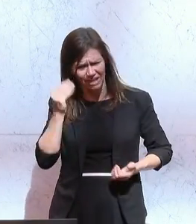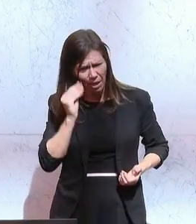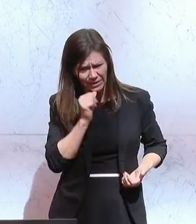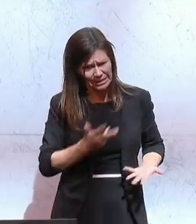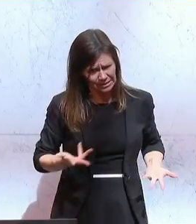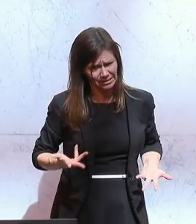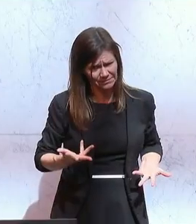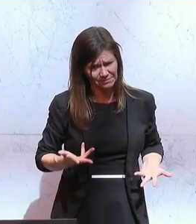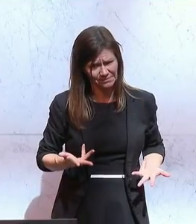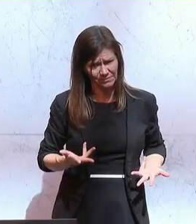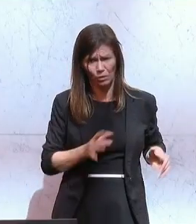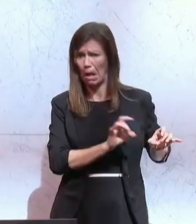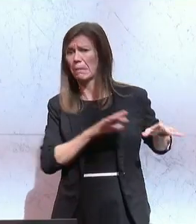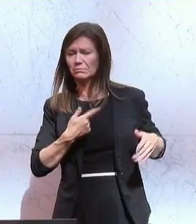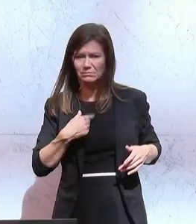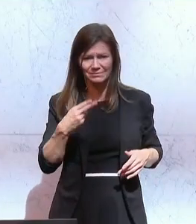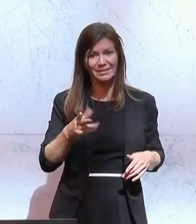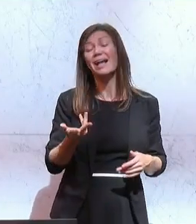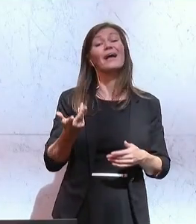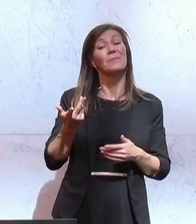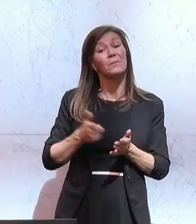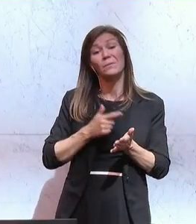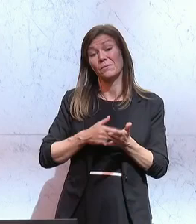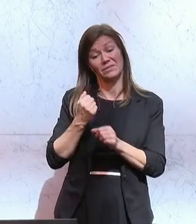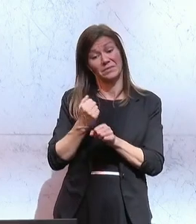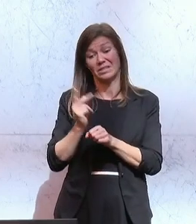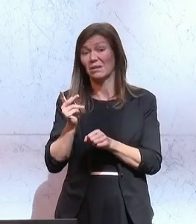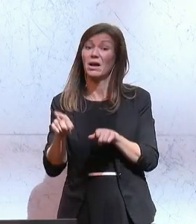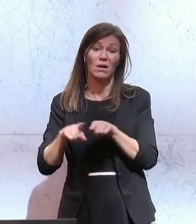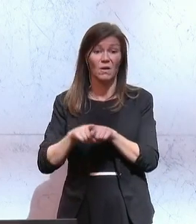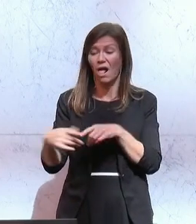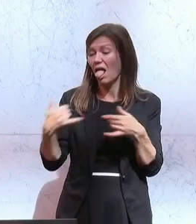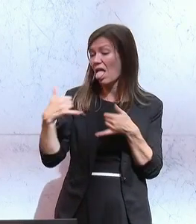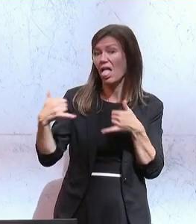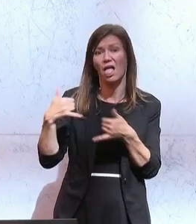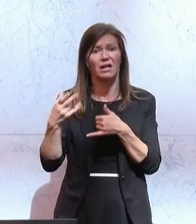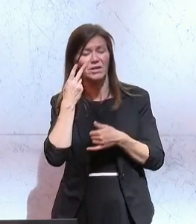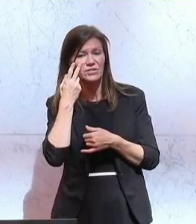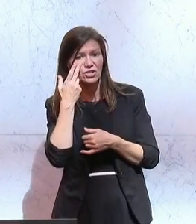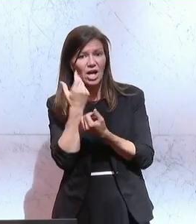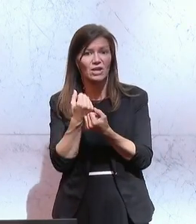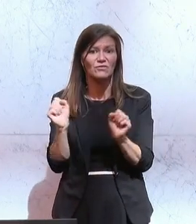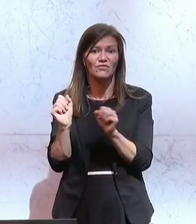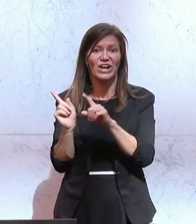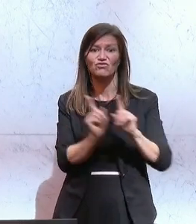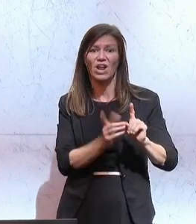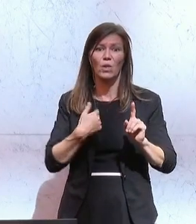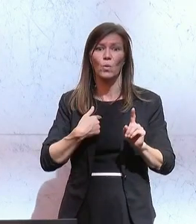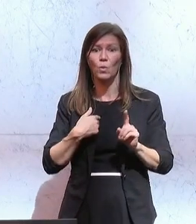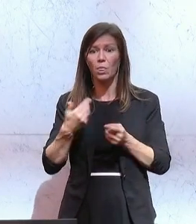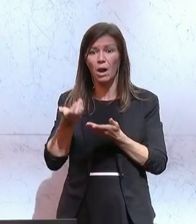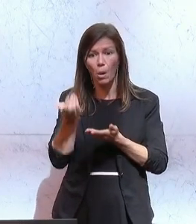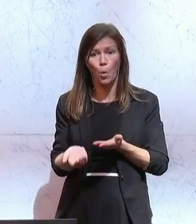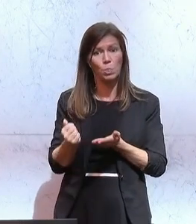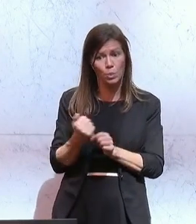immer wieder Kolleginnen und Kollegen angerufen haben, wie das denn da ist mit der Freistellung und wie das denn da ist mit der Entgeltfortzahlung, weil eben